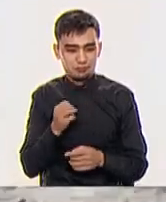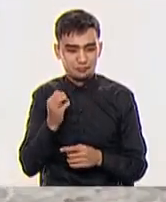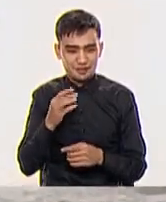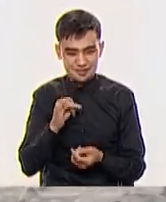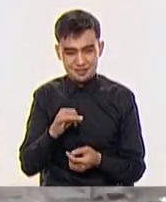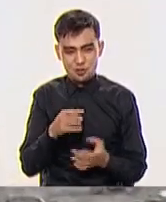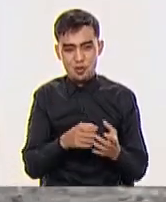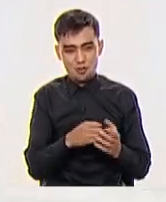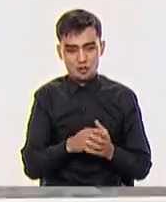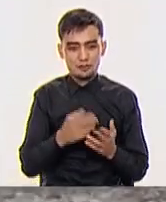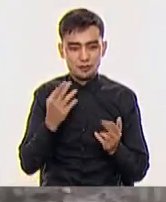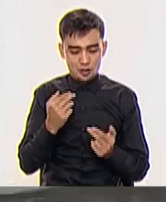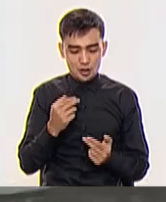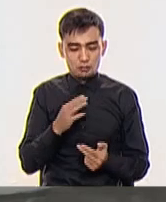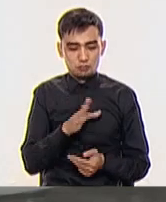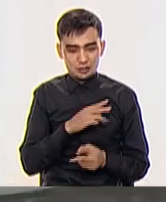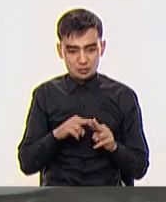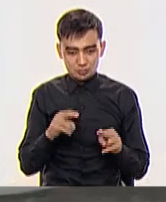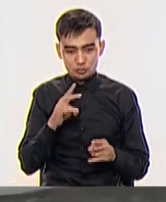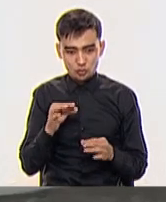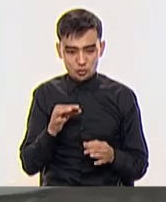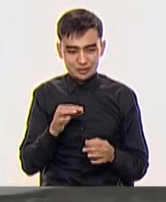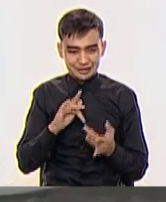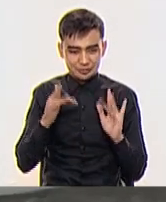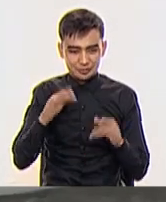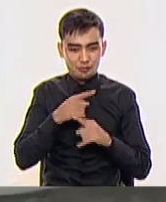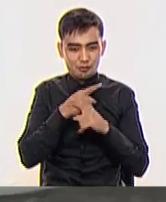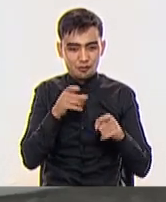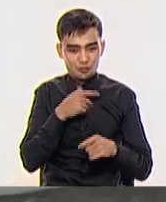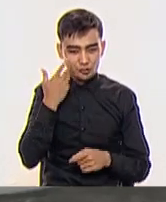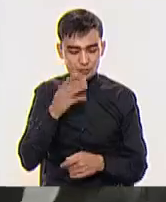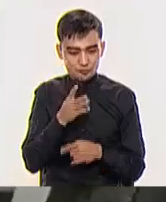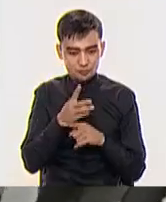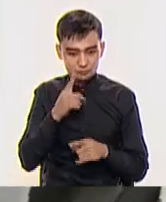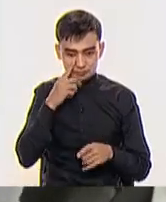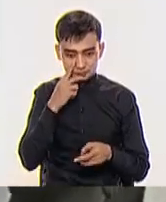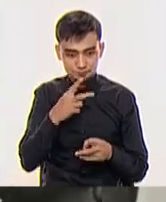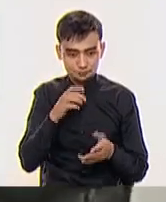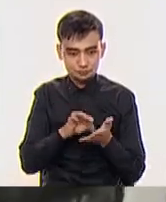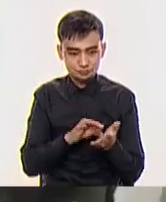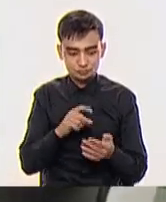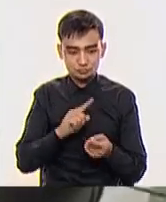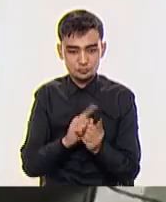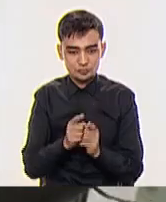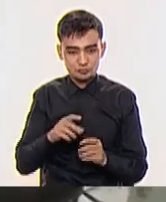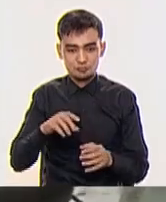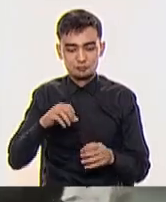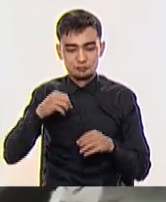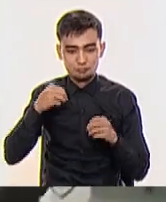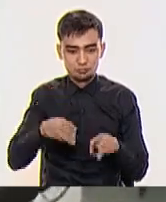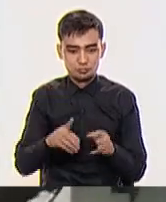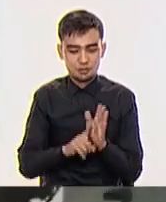мердігер компанияда құптап берген екен. Бірақ олар әлеуметтік желіде талқыға түскен видеоны көре сала шамдарды керісінше жоғарыдан